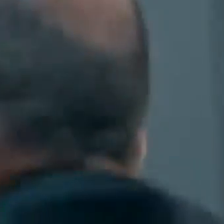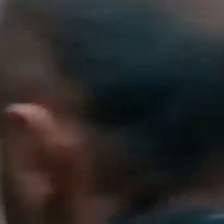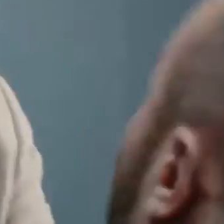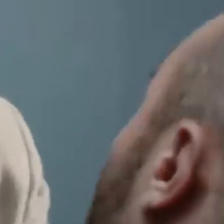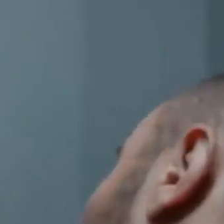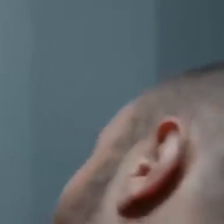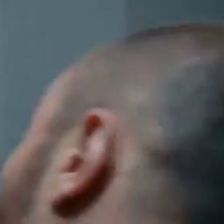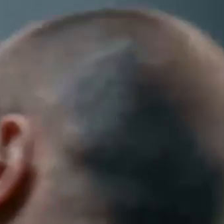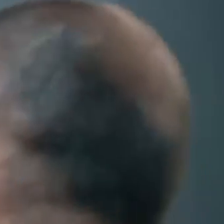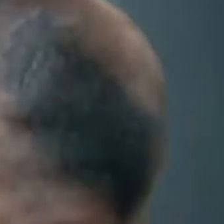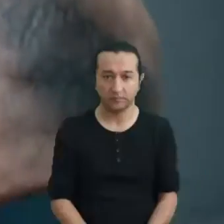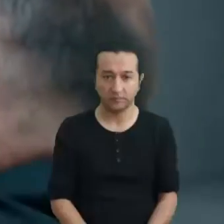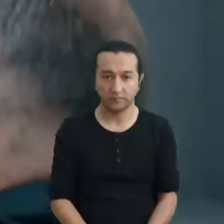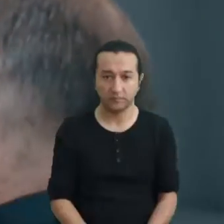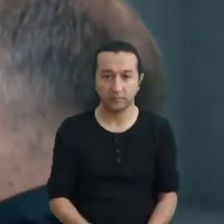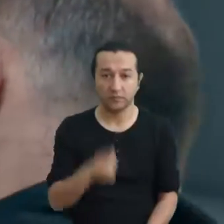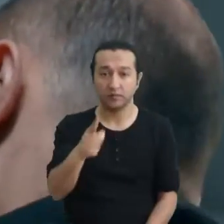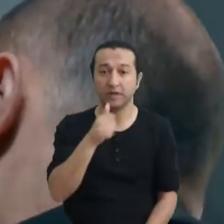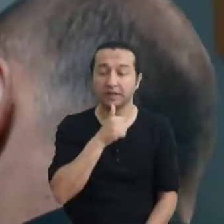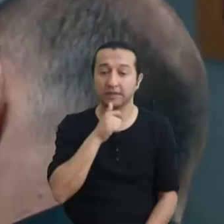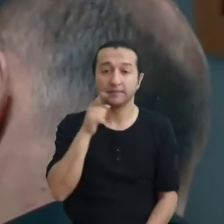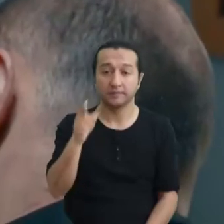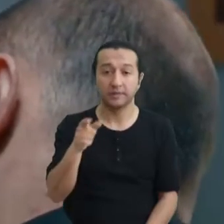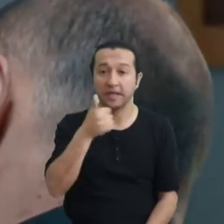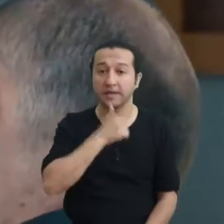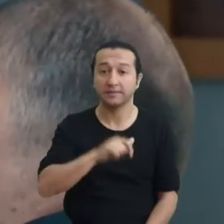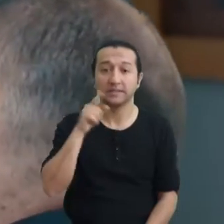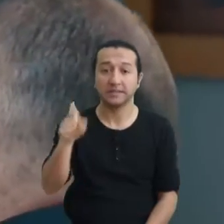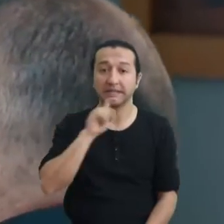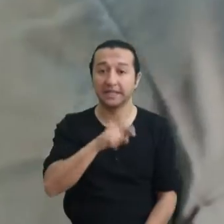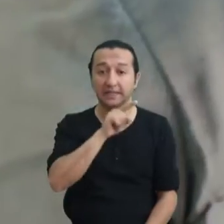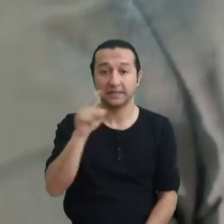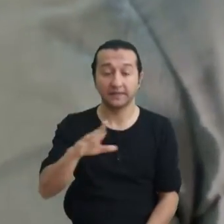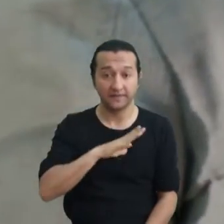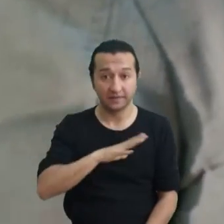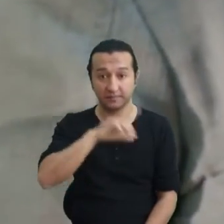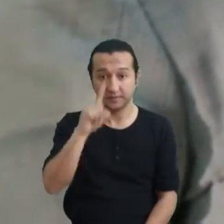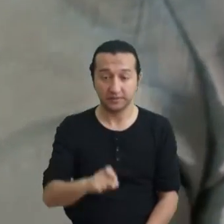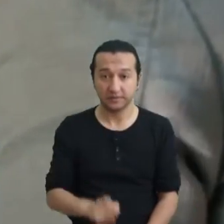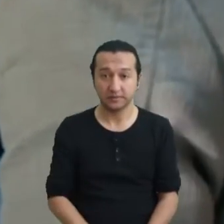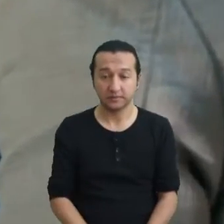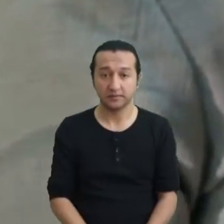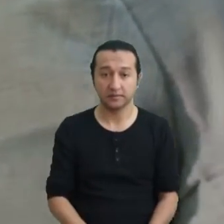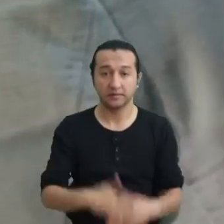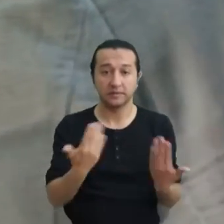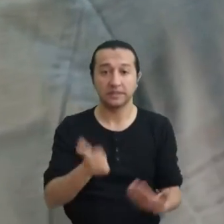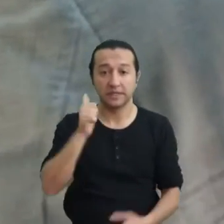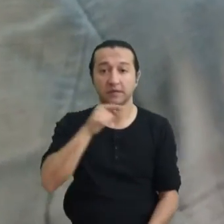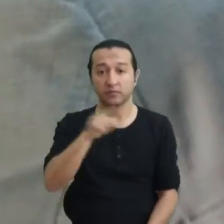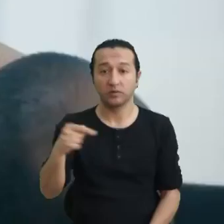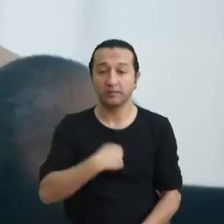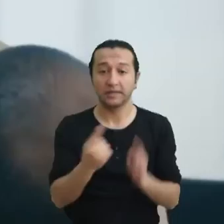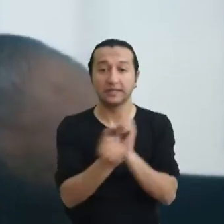Cahit tekrar kaldırdı yakasından. Bu adamın abisi, dayısı var mıdır? Yarın bunlar